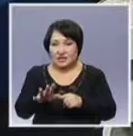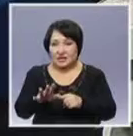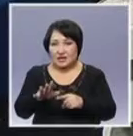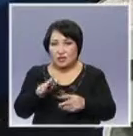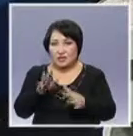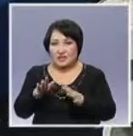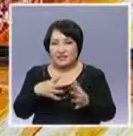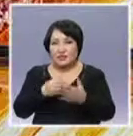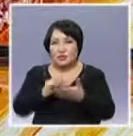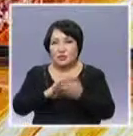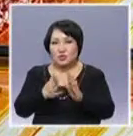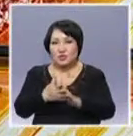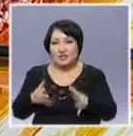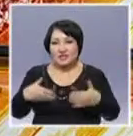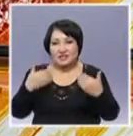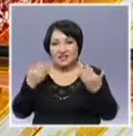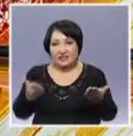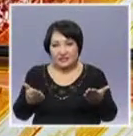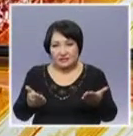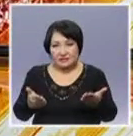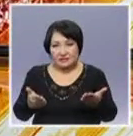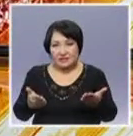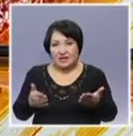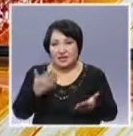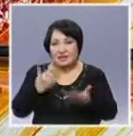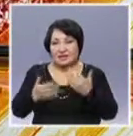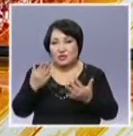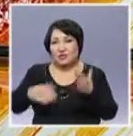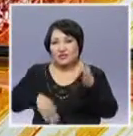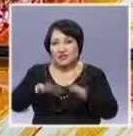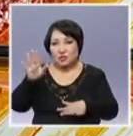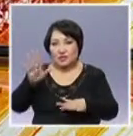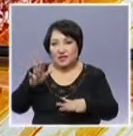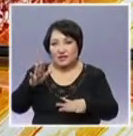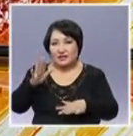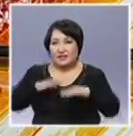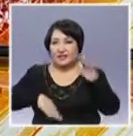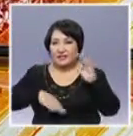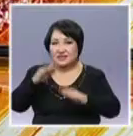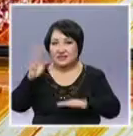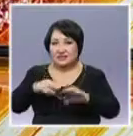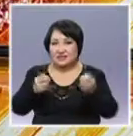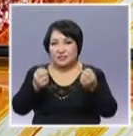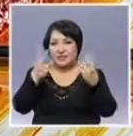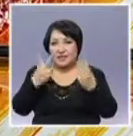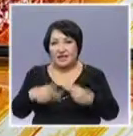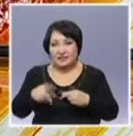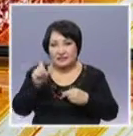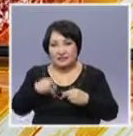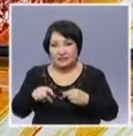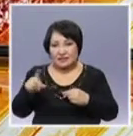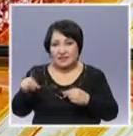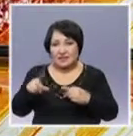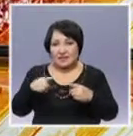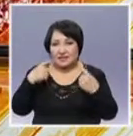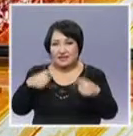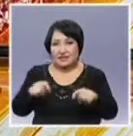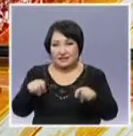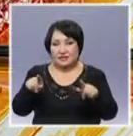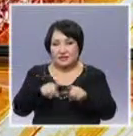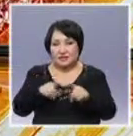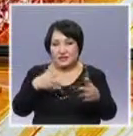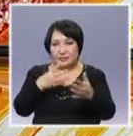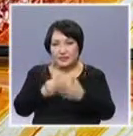высококвалифицированный специалист, от этого тоже зависит. Если он на рынке себя зарекомендовал как